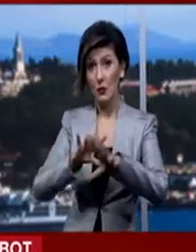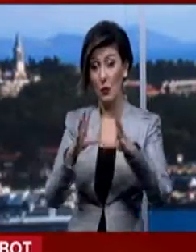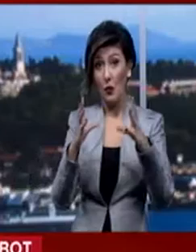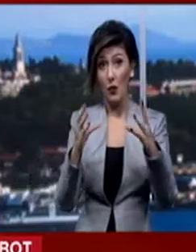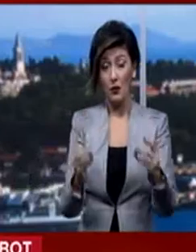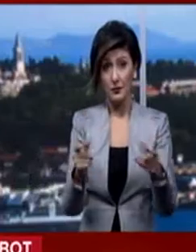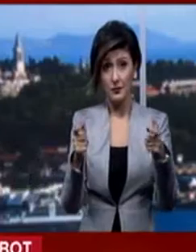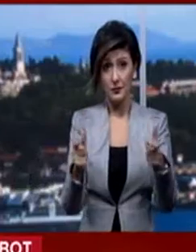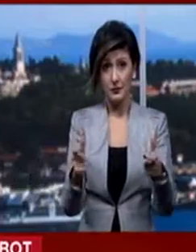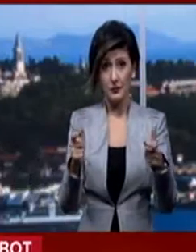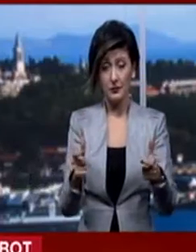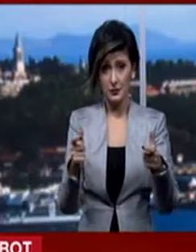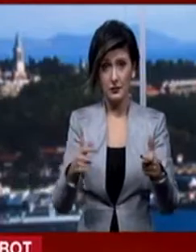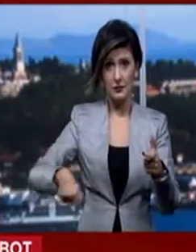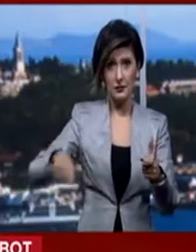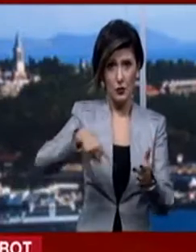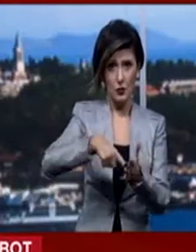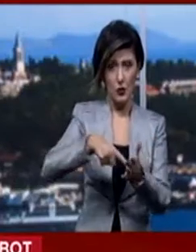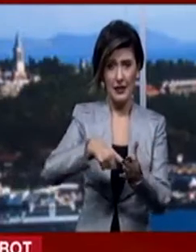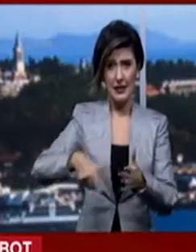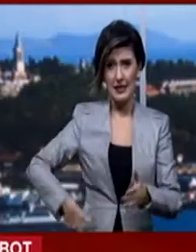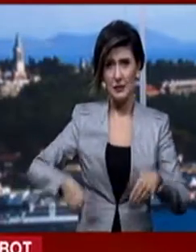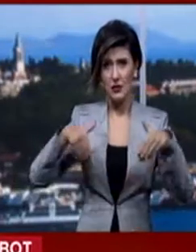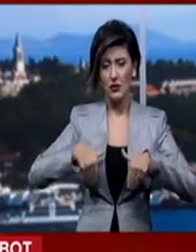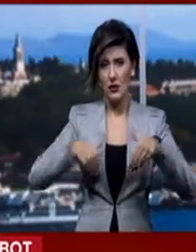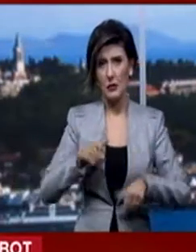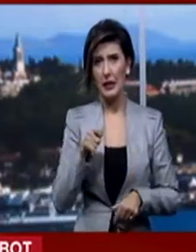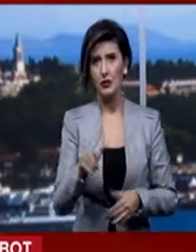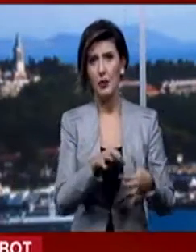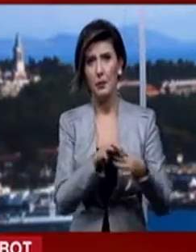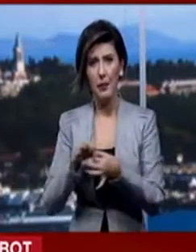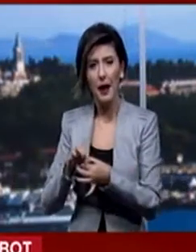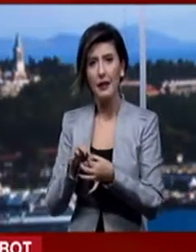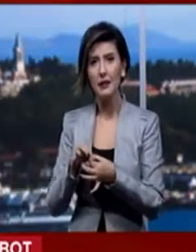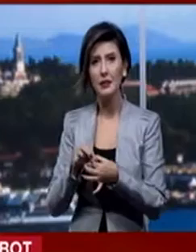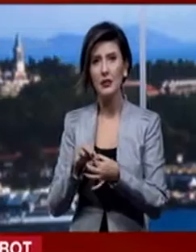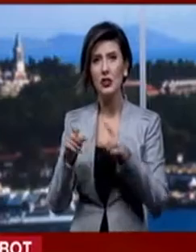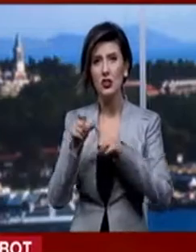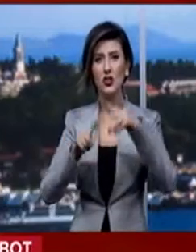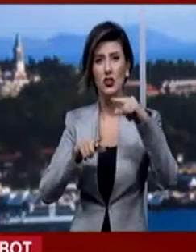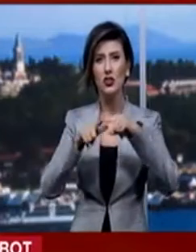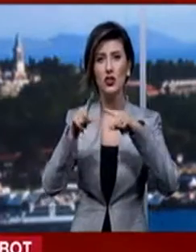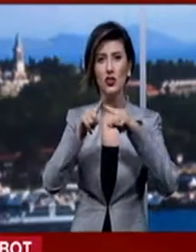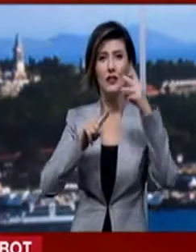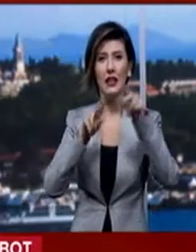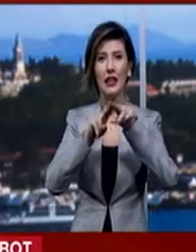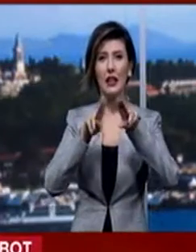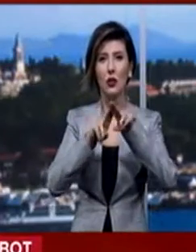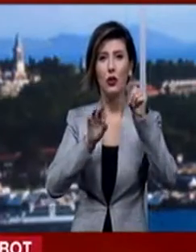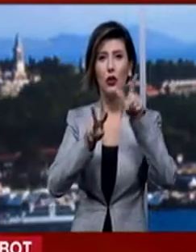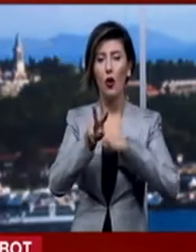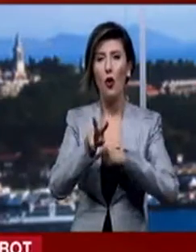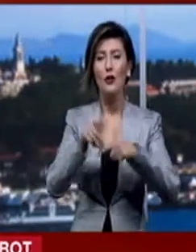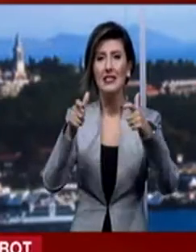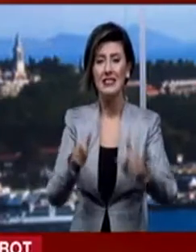bulunduğumuz, yayını gerçekleştirdiğimiz noktadan İzmir'in Çeşme ilçesine bağlı Çiftlikköy sahilinden yaklaşık